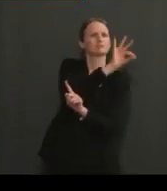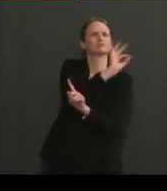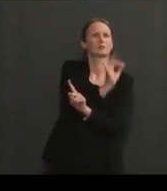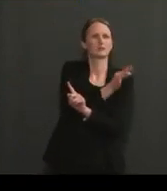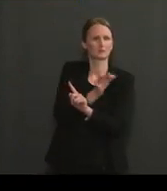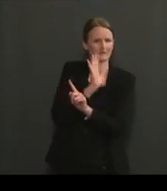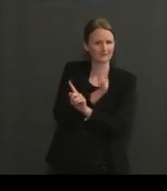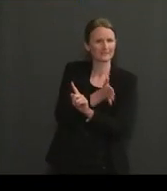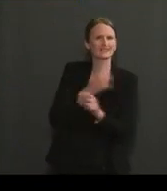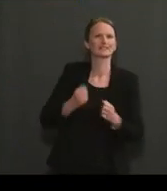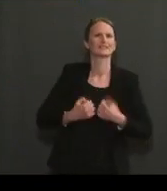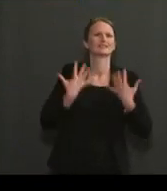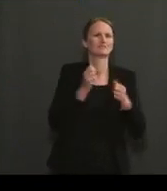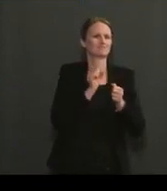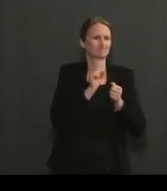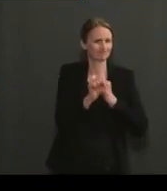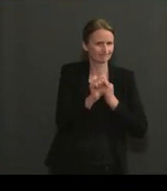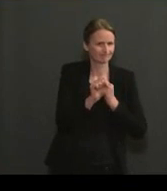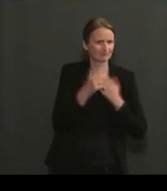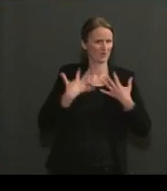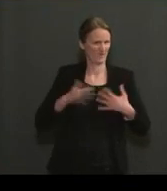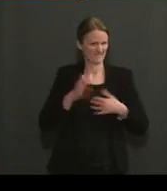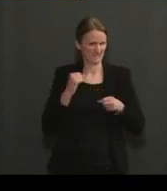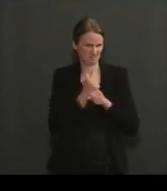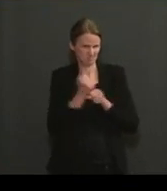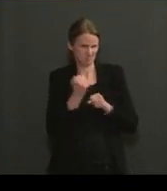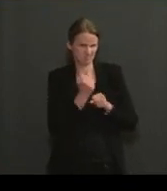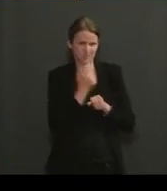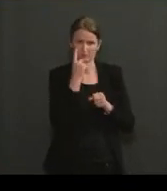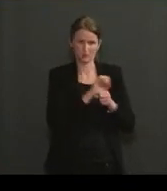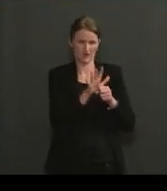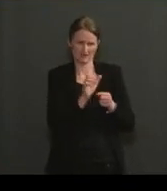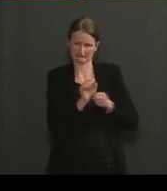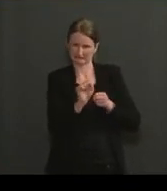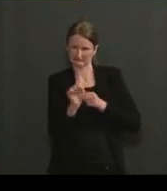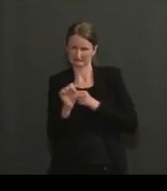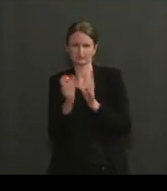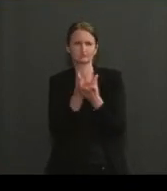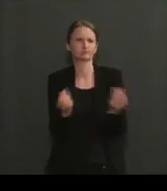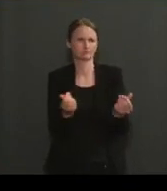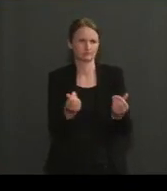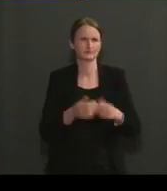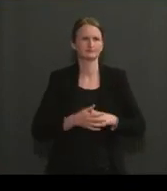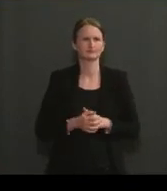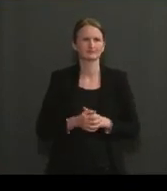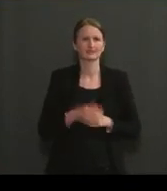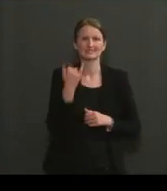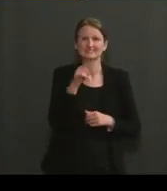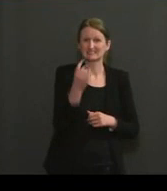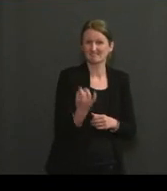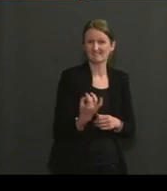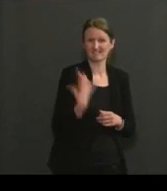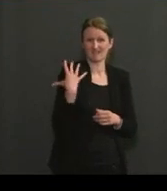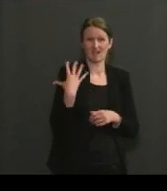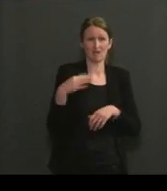Si vous venez juste d'attraper le virus, si vous n'avez aucun symptôme encore, il y a très peu de chances que vous ayez développé les